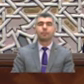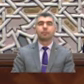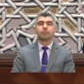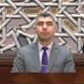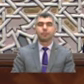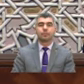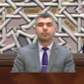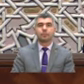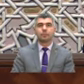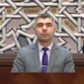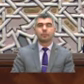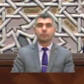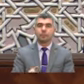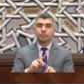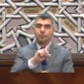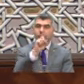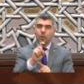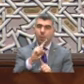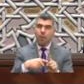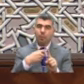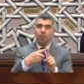الوزيرة. تعقيب السيدة النائبة.